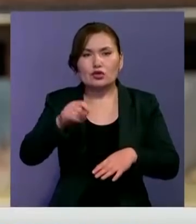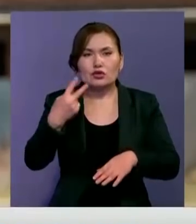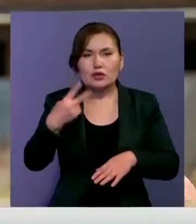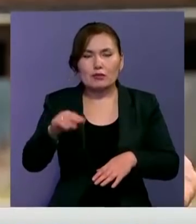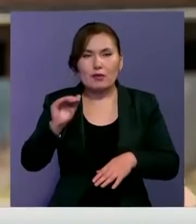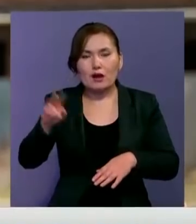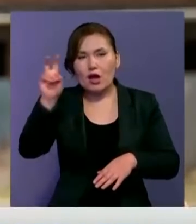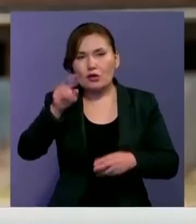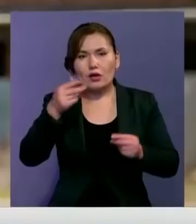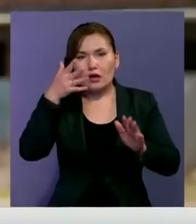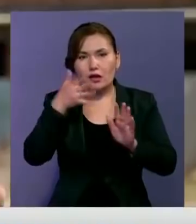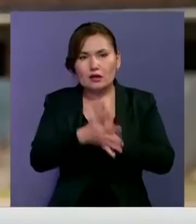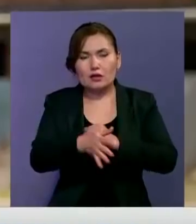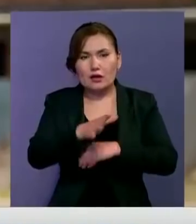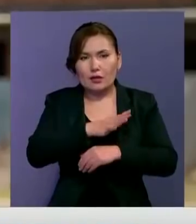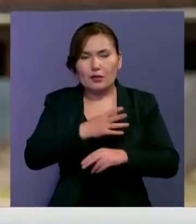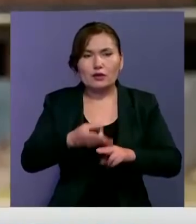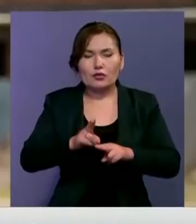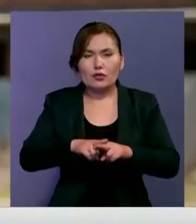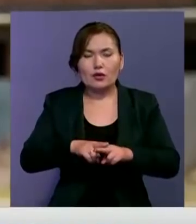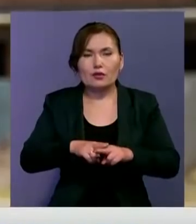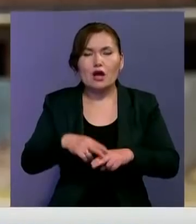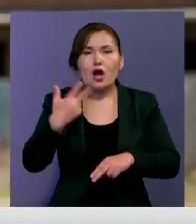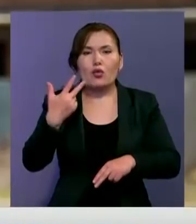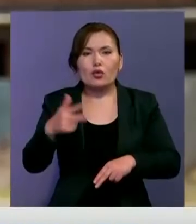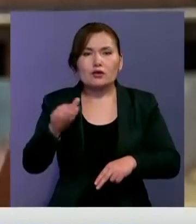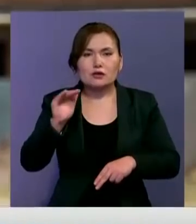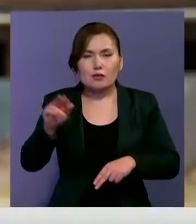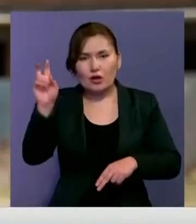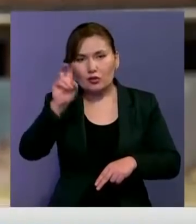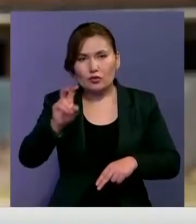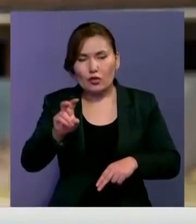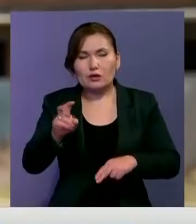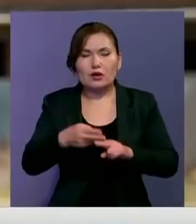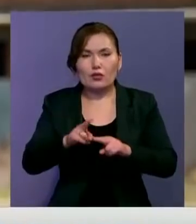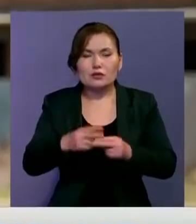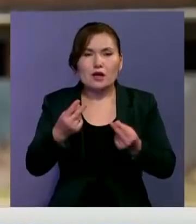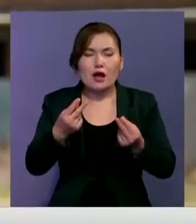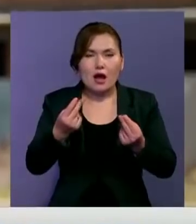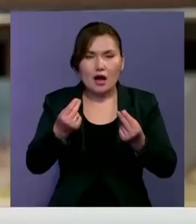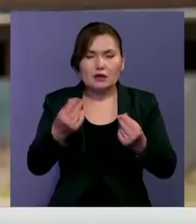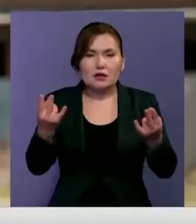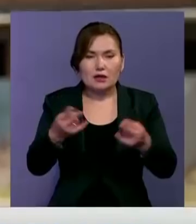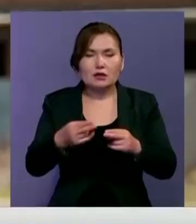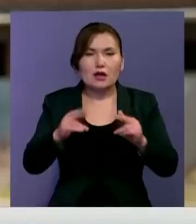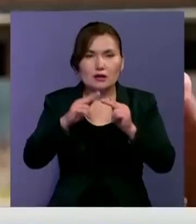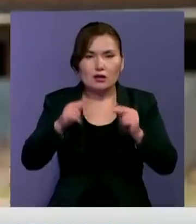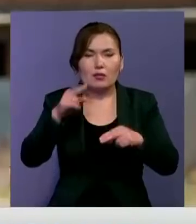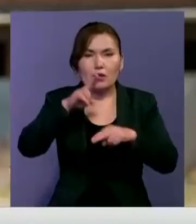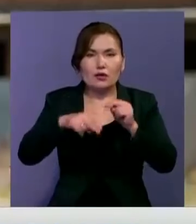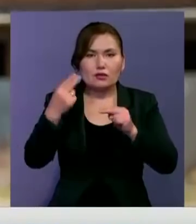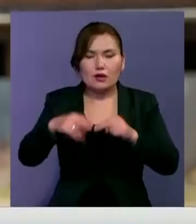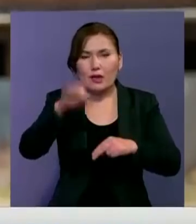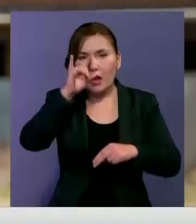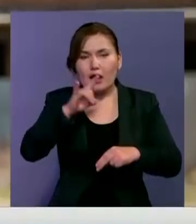артық осы жерге қаржы жұмсадым. Енді мына жағына бір 30 мыңдай доллар болса жұмыс бітіп кетеді, Құдай берсе. Сонда, мысалы, Қазақстан, егер